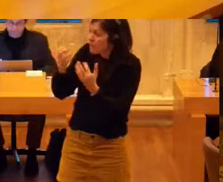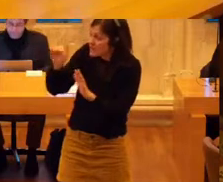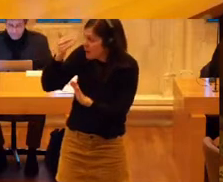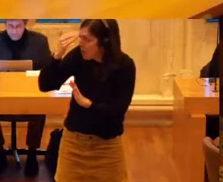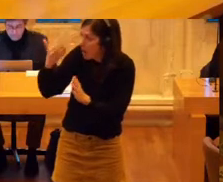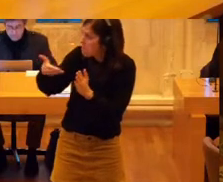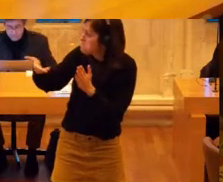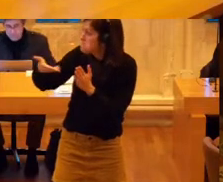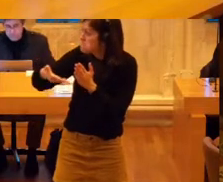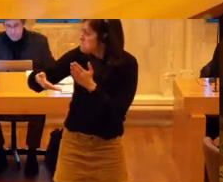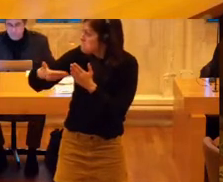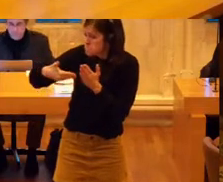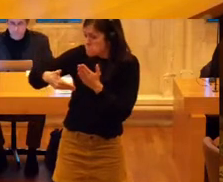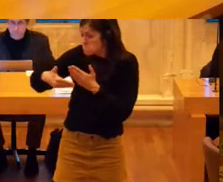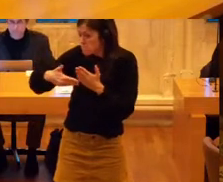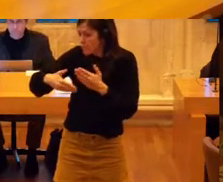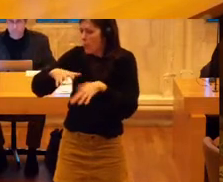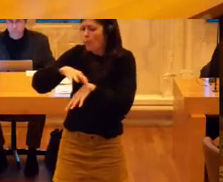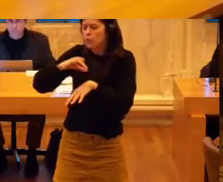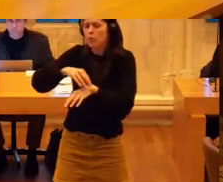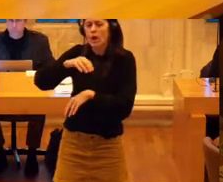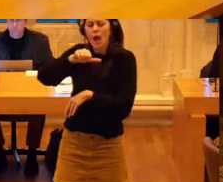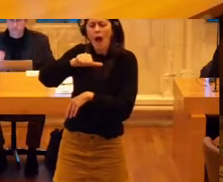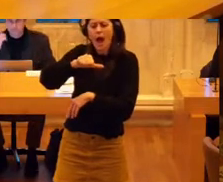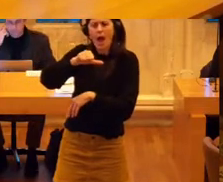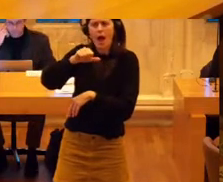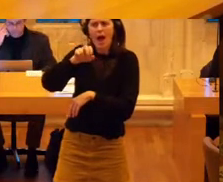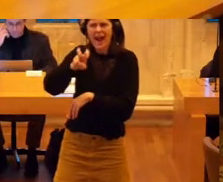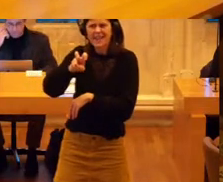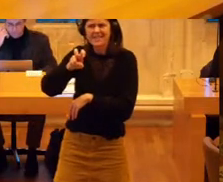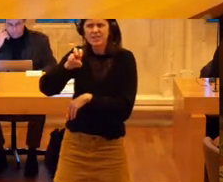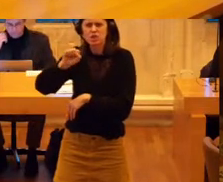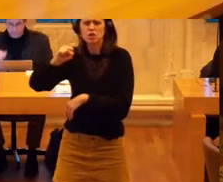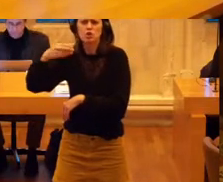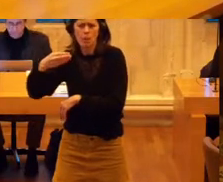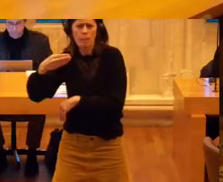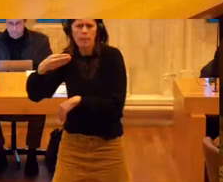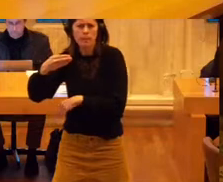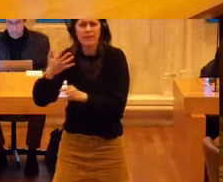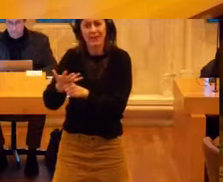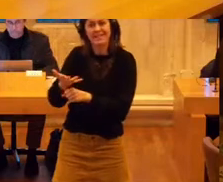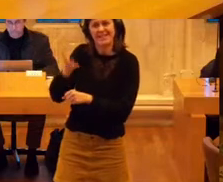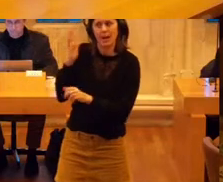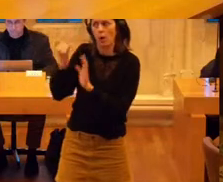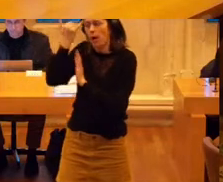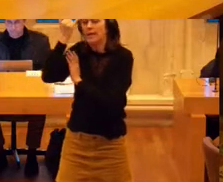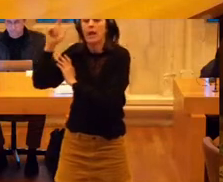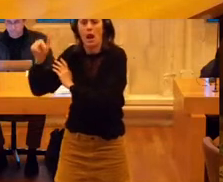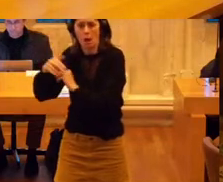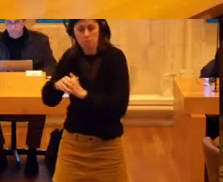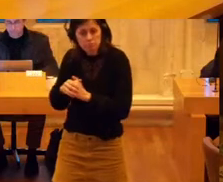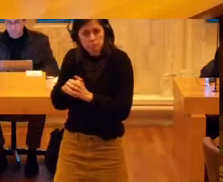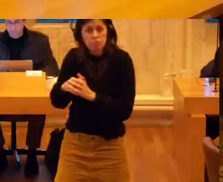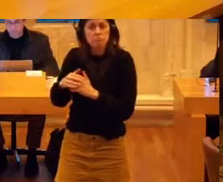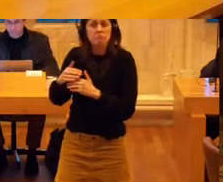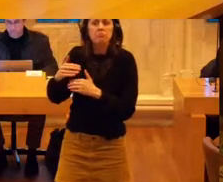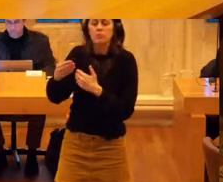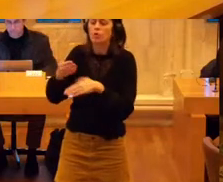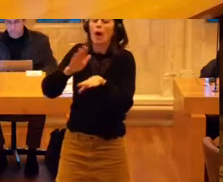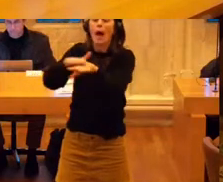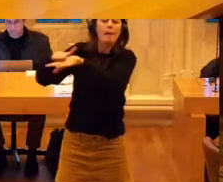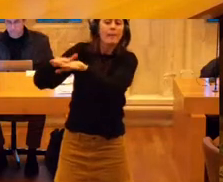bilan de la mutuelle Axiom que vous aviez lancée il y a 5 ans. Deuxièmement, si vous aviez eu des réponses sur cet